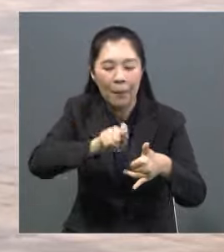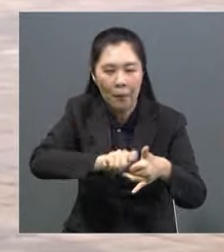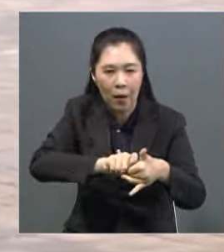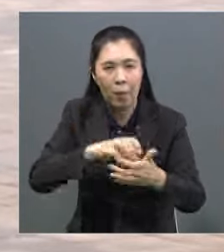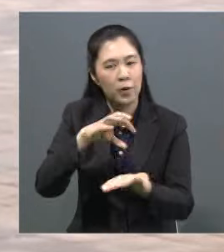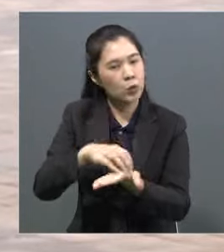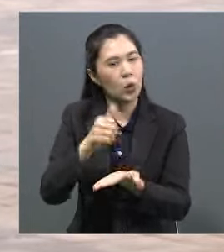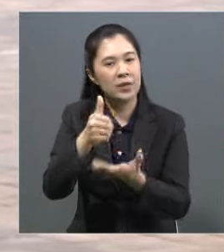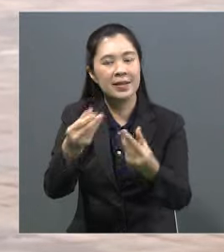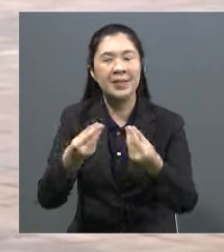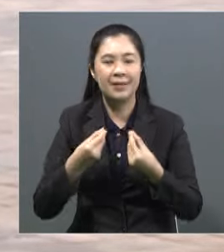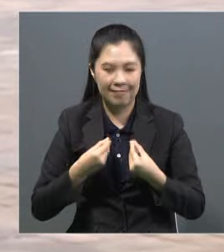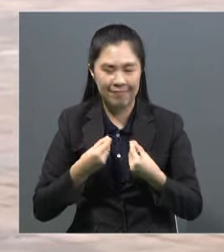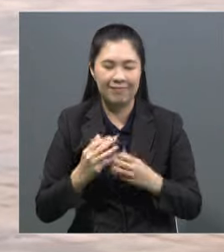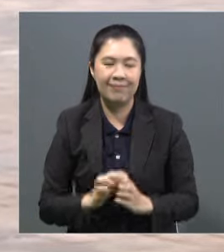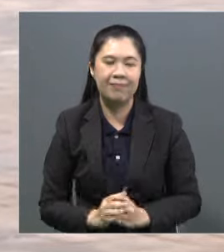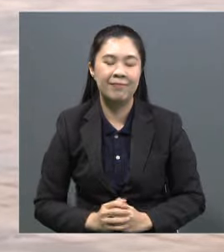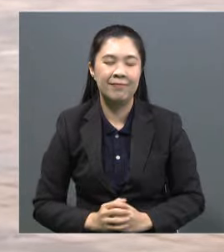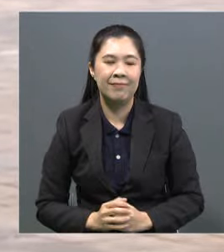ริมงคลด้วยค่ะ